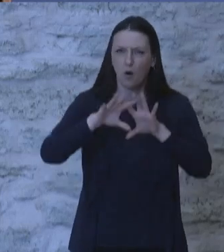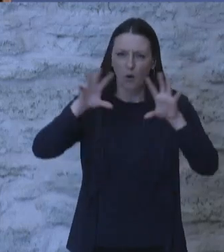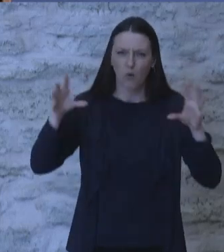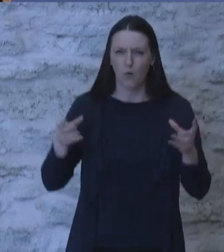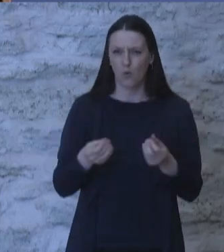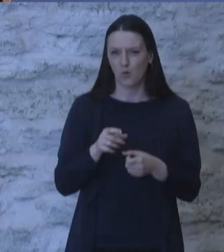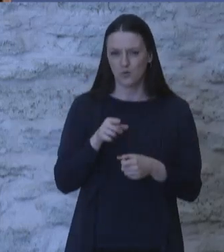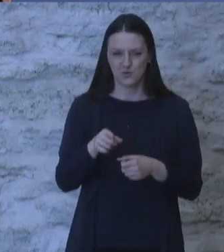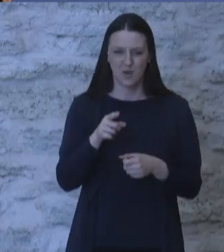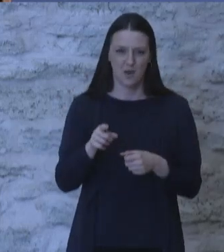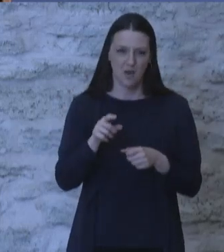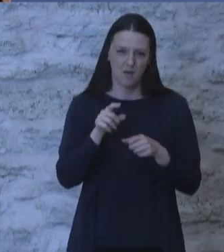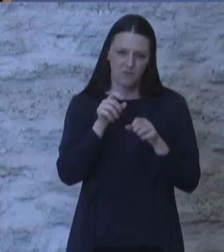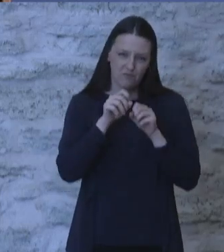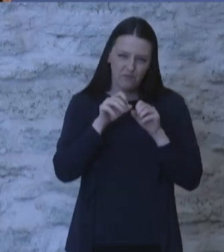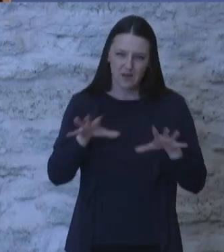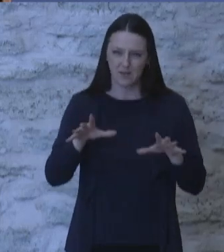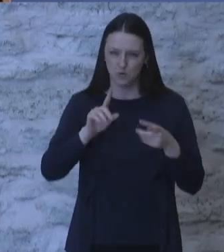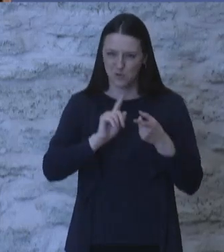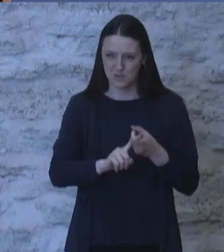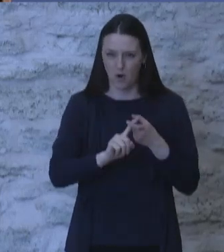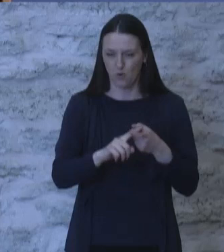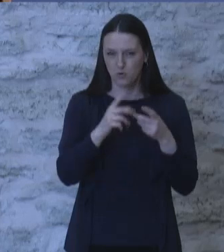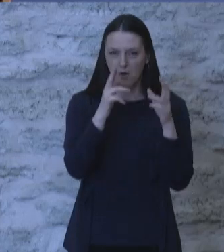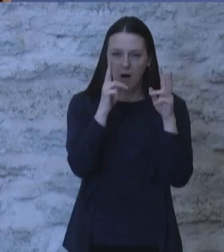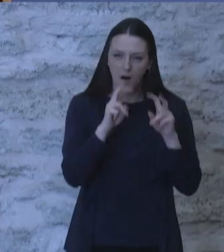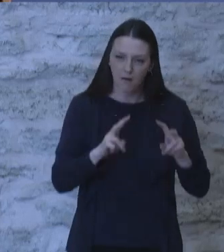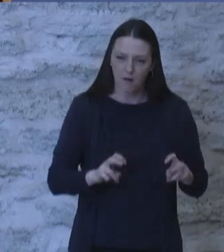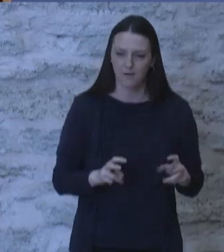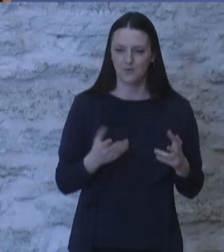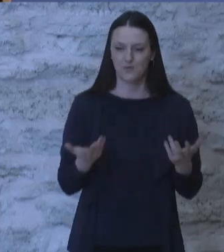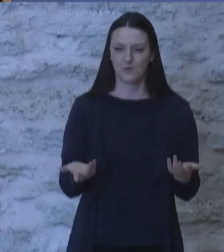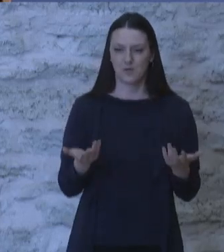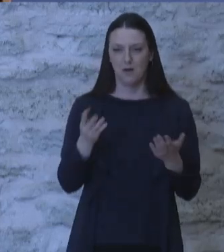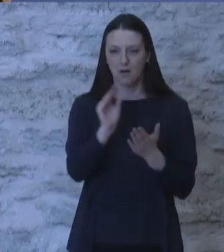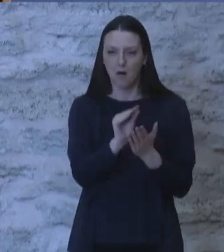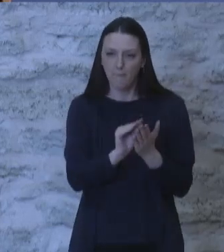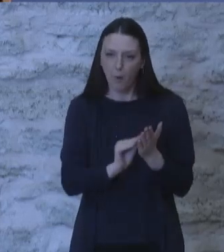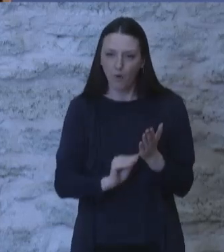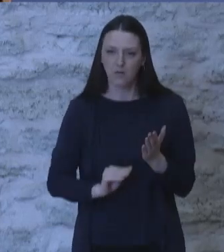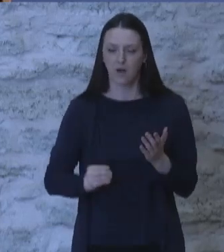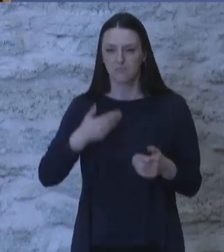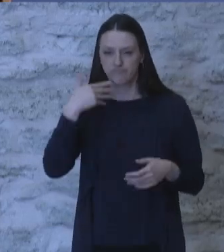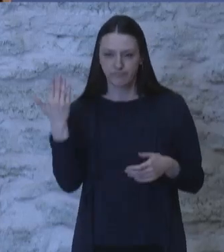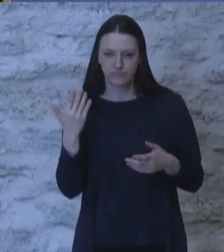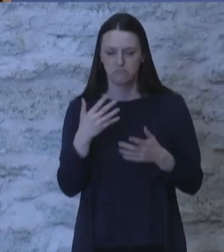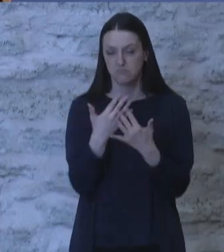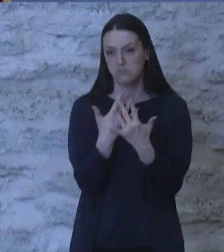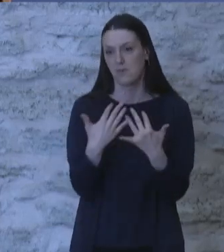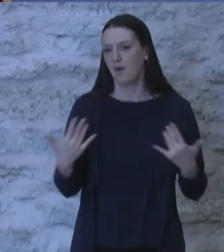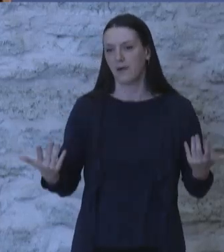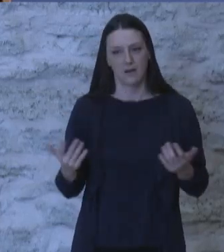viiruse raames, neid analüüse, neid raporteid on väga, väga